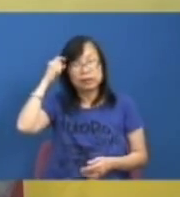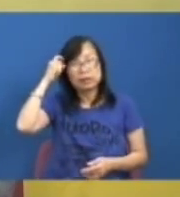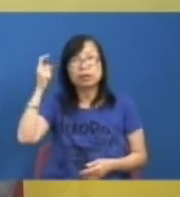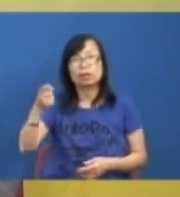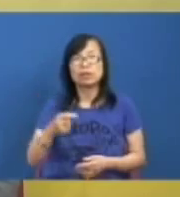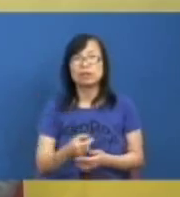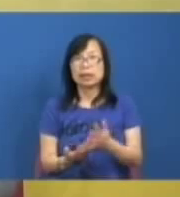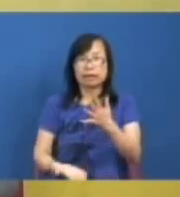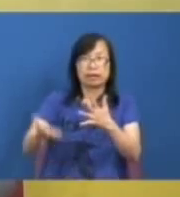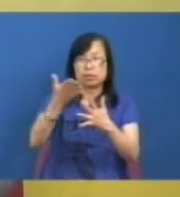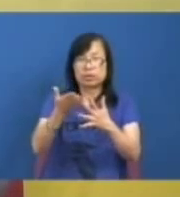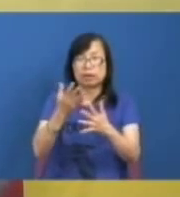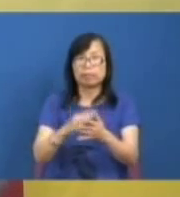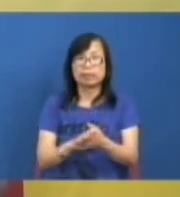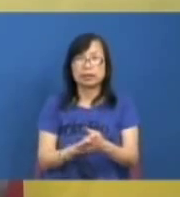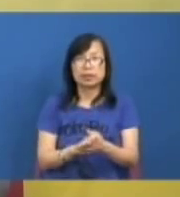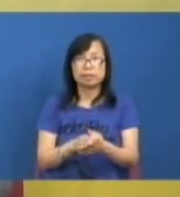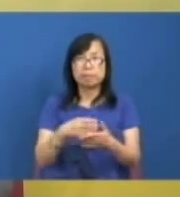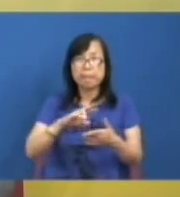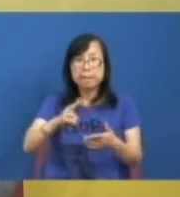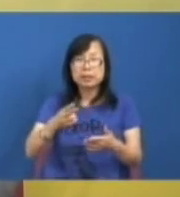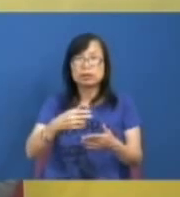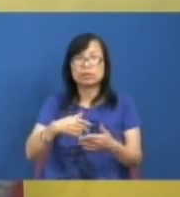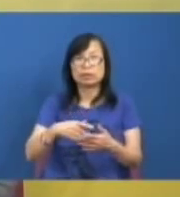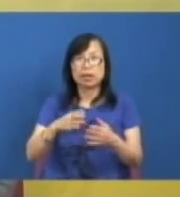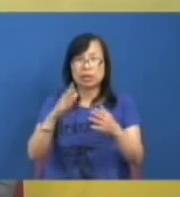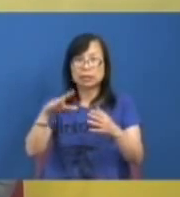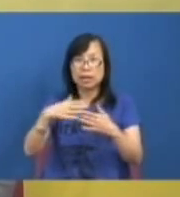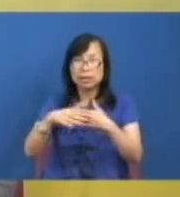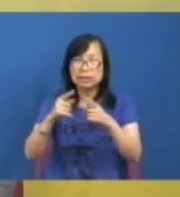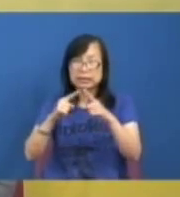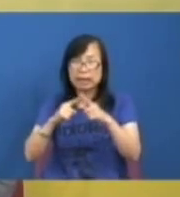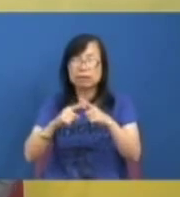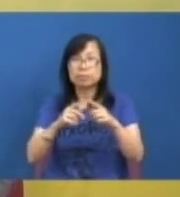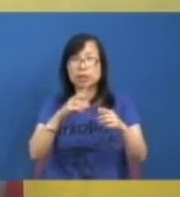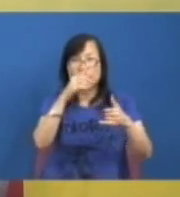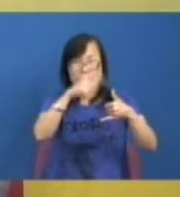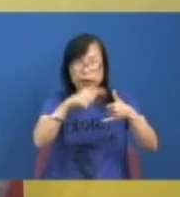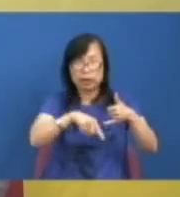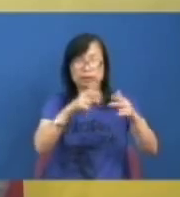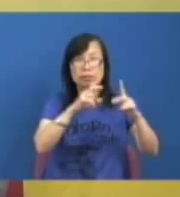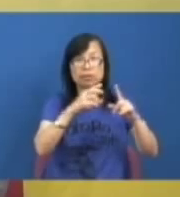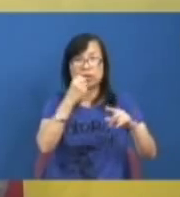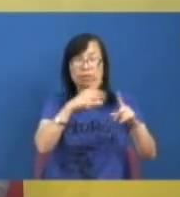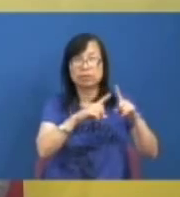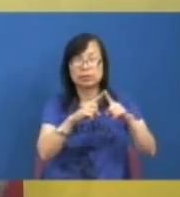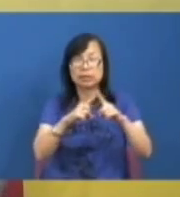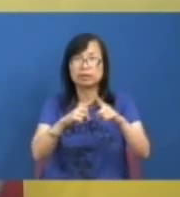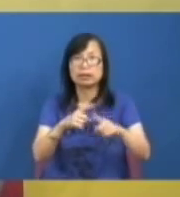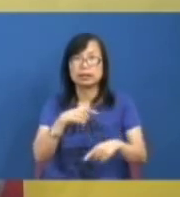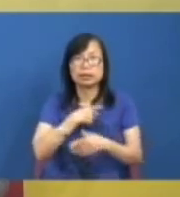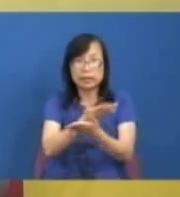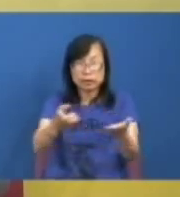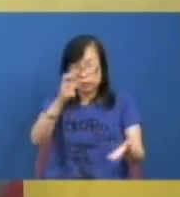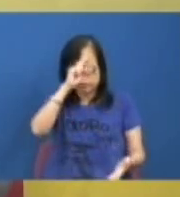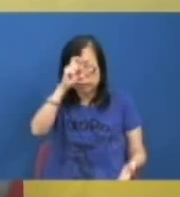真係咧。你和合及將來使用的用家，或者將來每一個香港的市民，所以呢大家要切